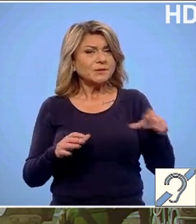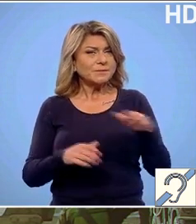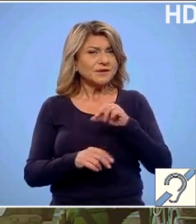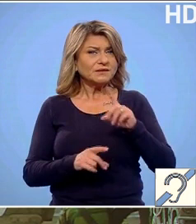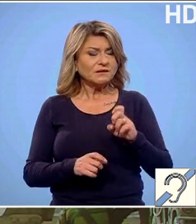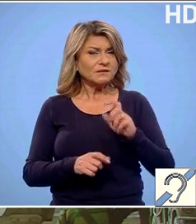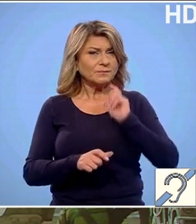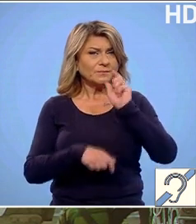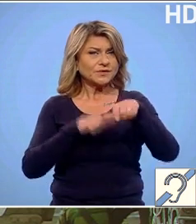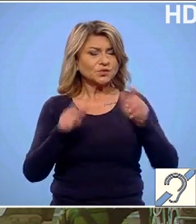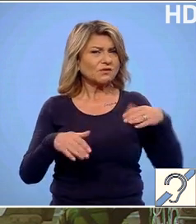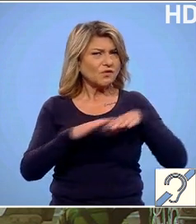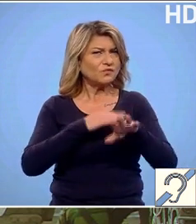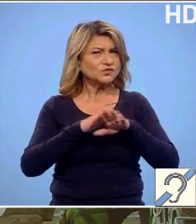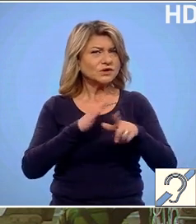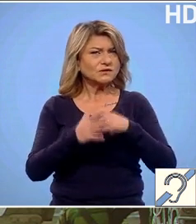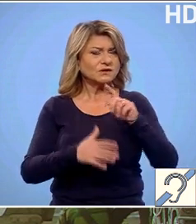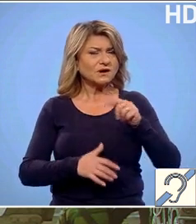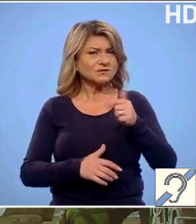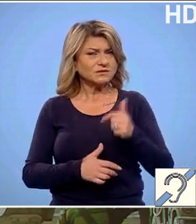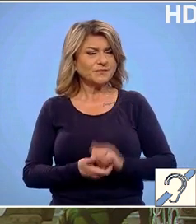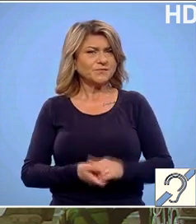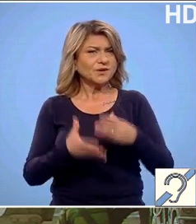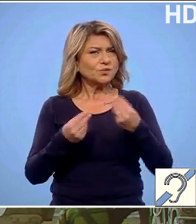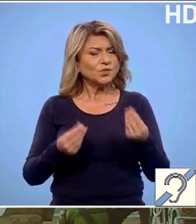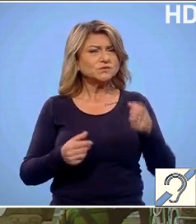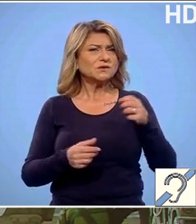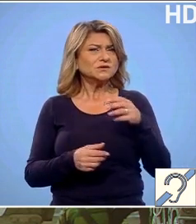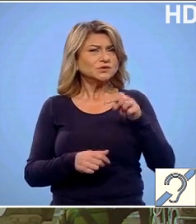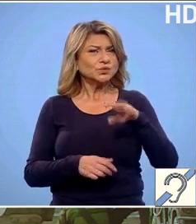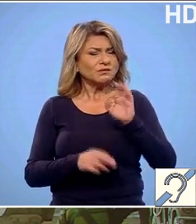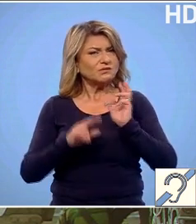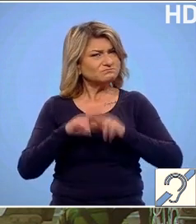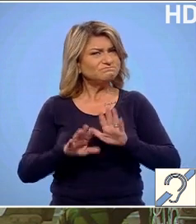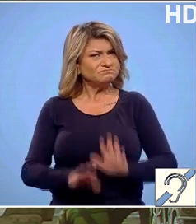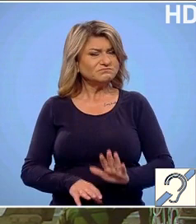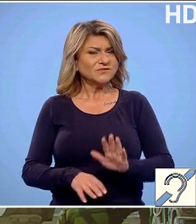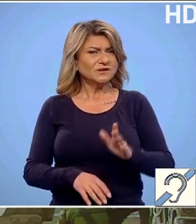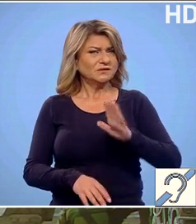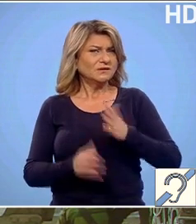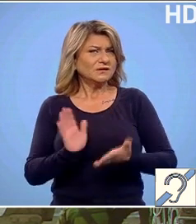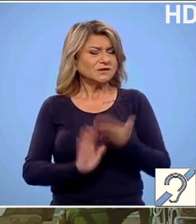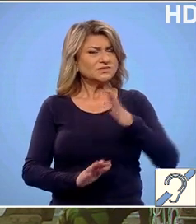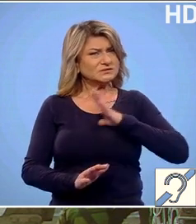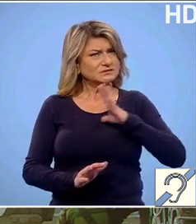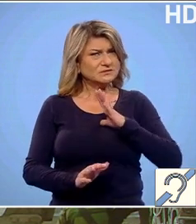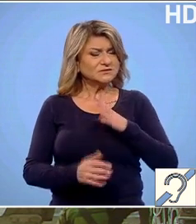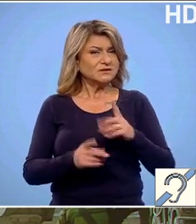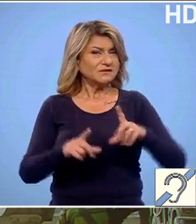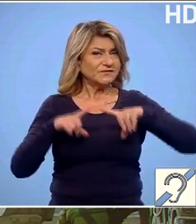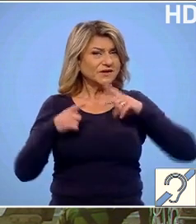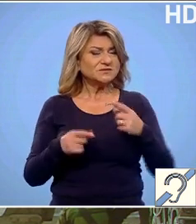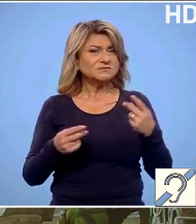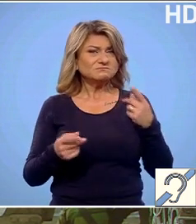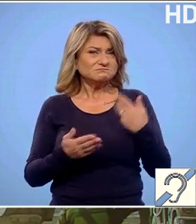de persoane au fugit deja din Gaza, dar sute de mii au rămas. Acest lucru ar crește riscul de pierderi masive de vieți omenești în